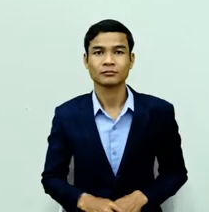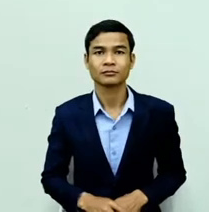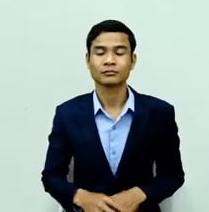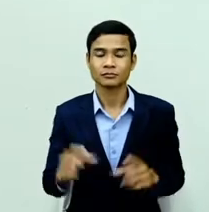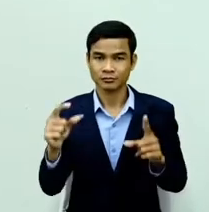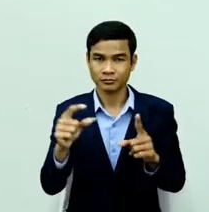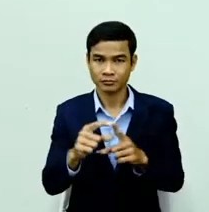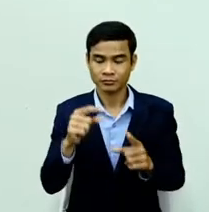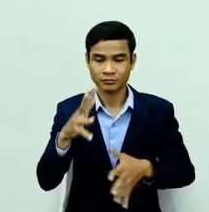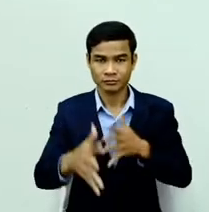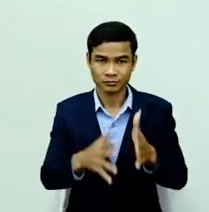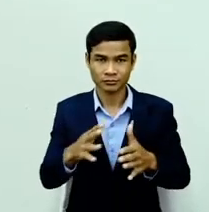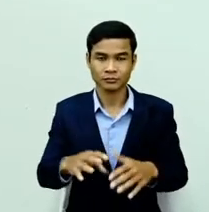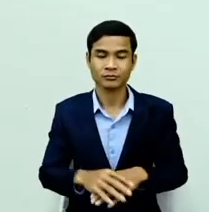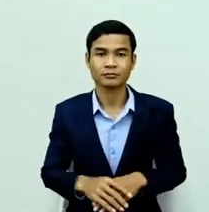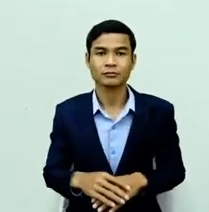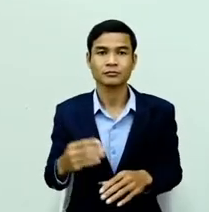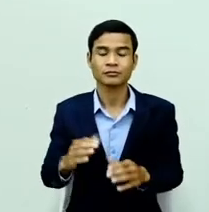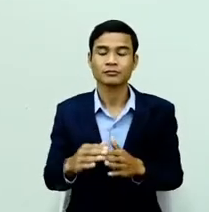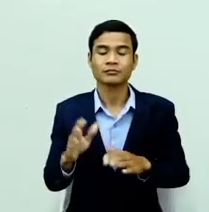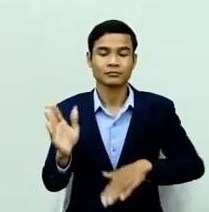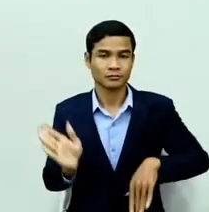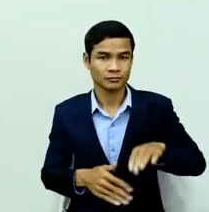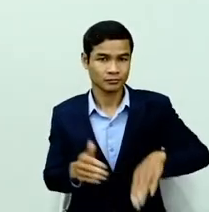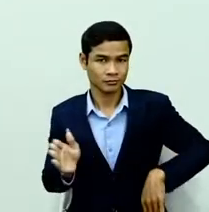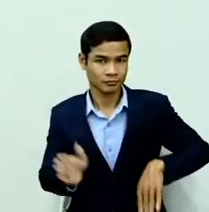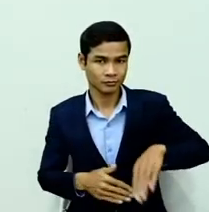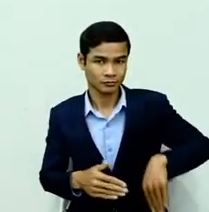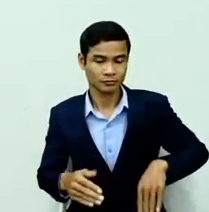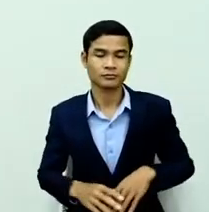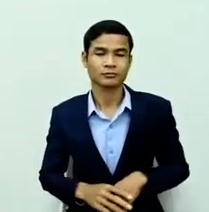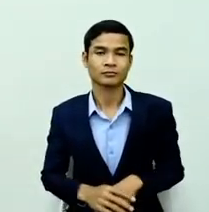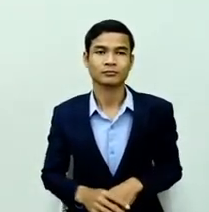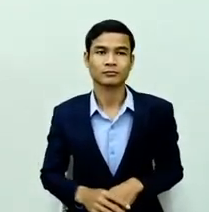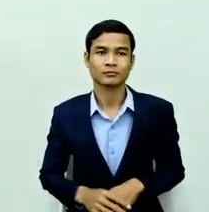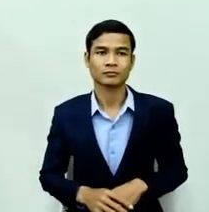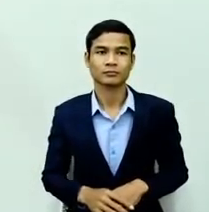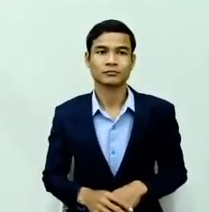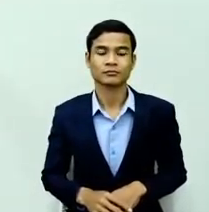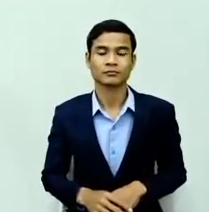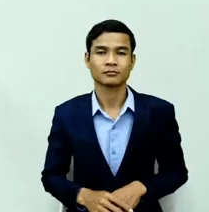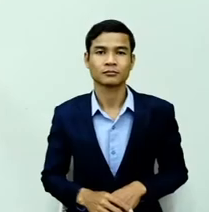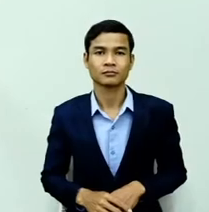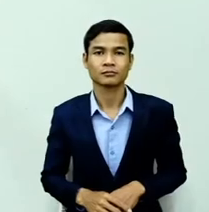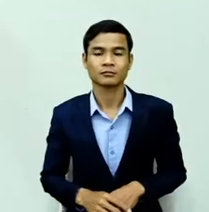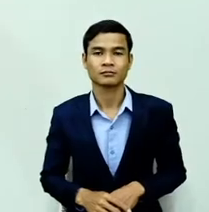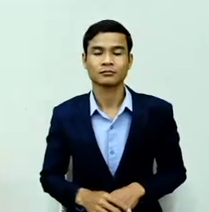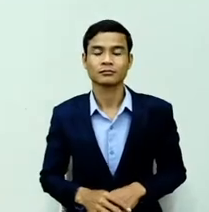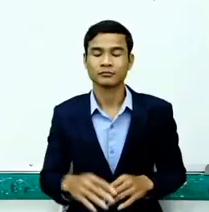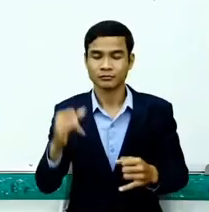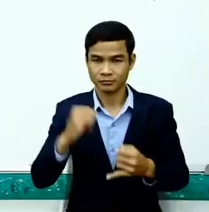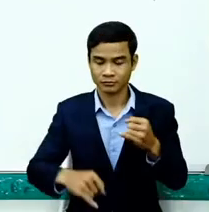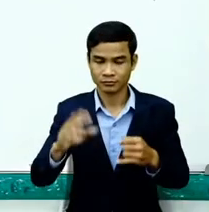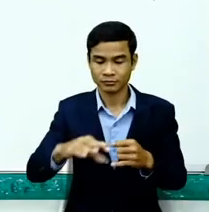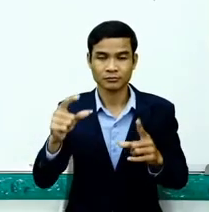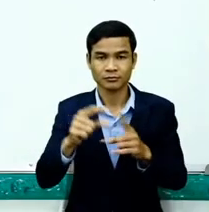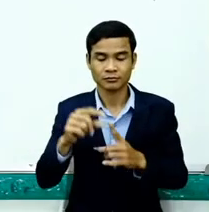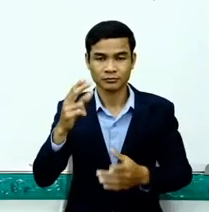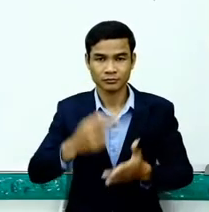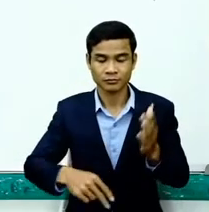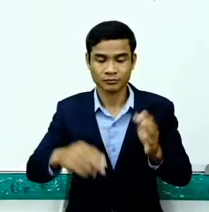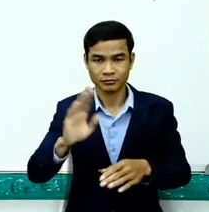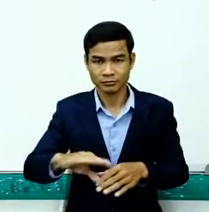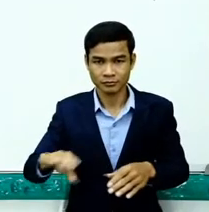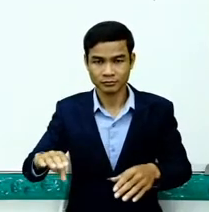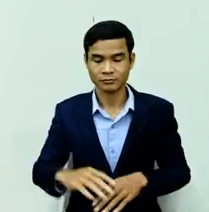chá biết đi ăn thá dí kể chá ta chân cây kế ta chỉ bị ở vậy đá con